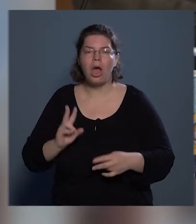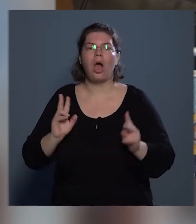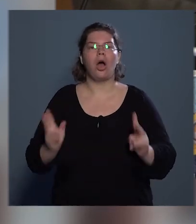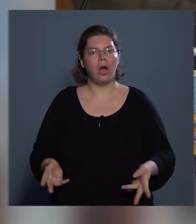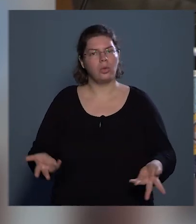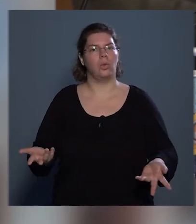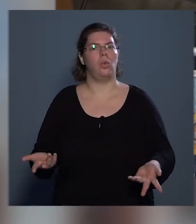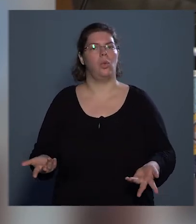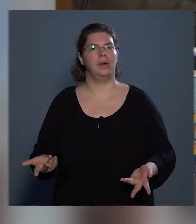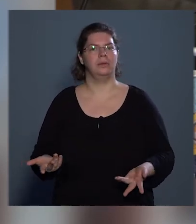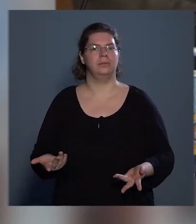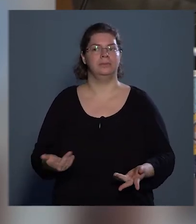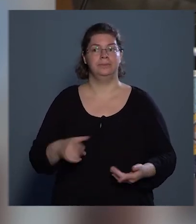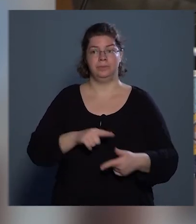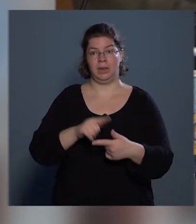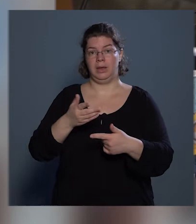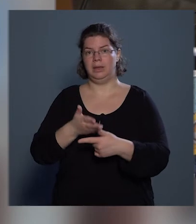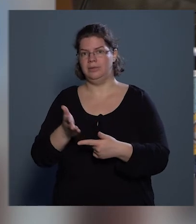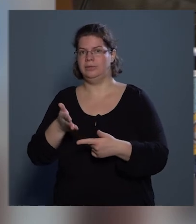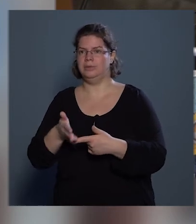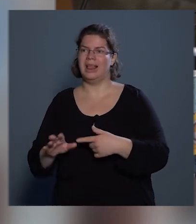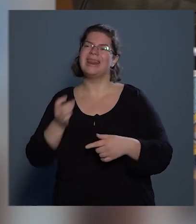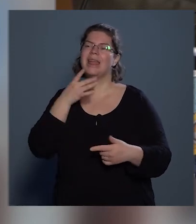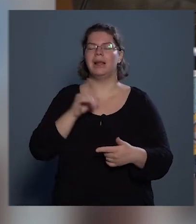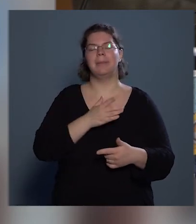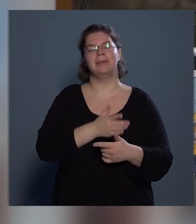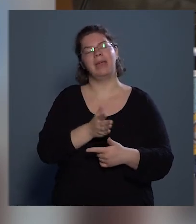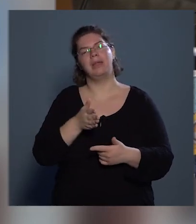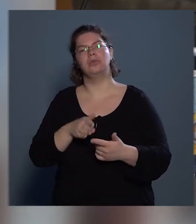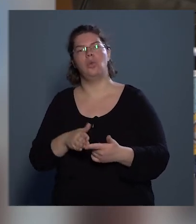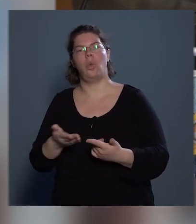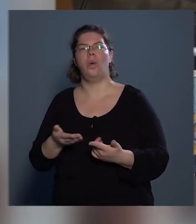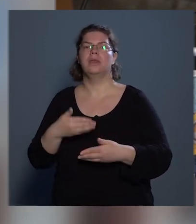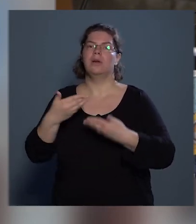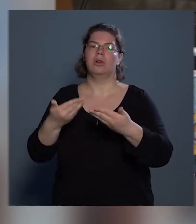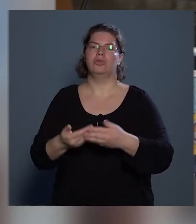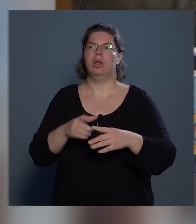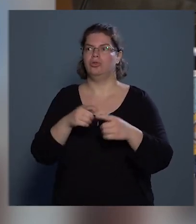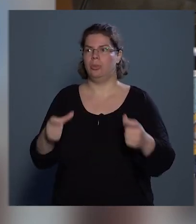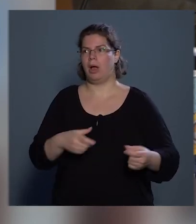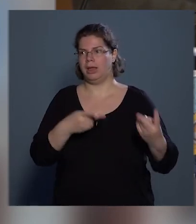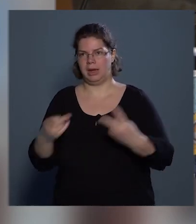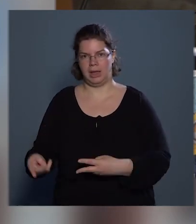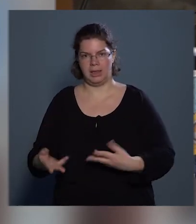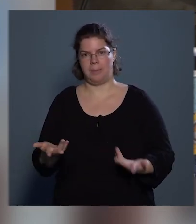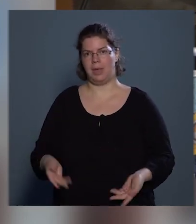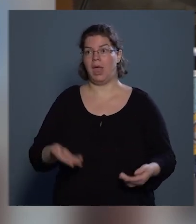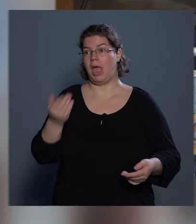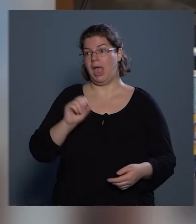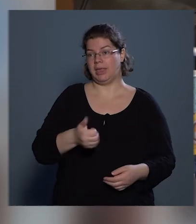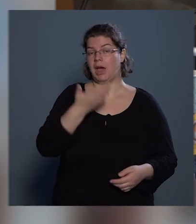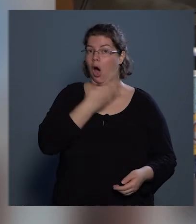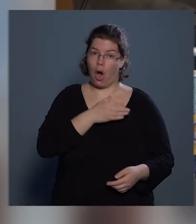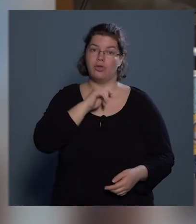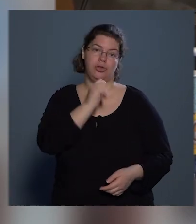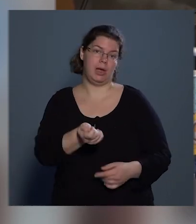akkor kétféleképpen legalább két javaslatcsomag érkezzen be a testület elé. Az egyik, ha sikerül a megállapodás, hogy